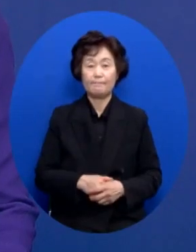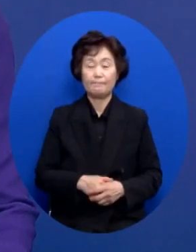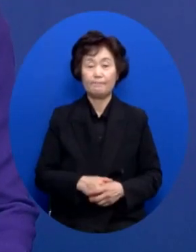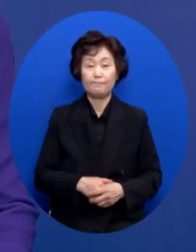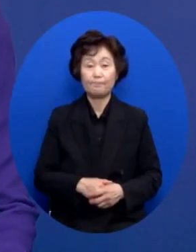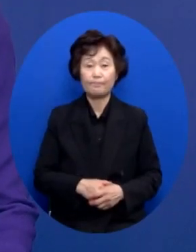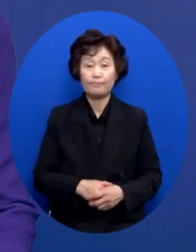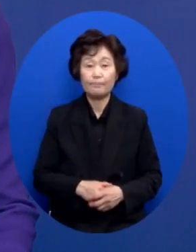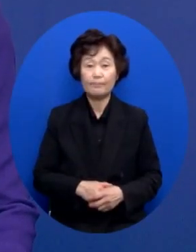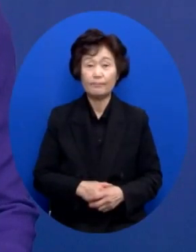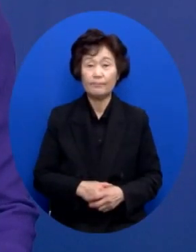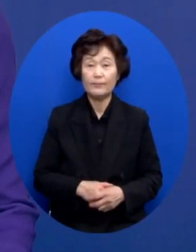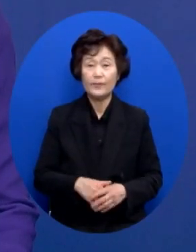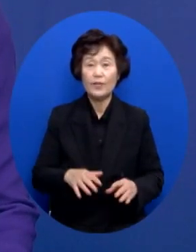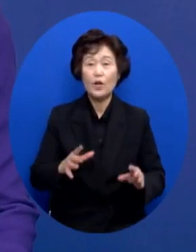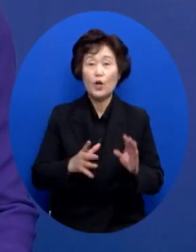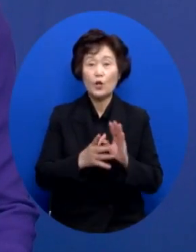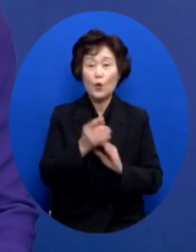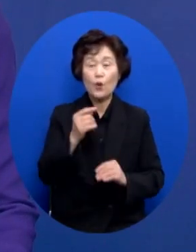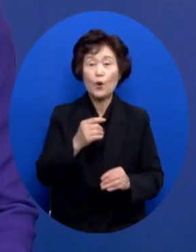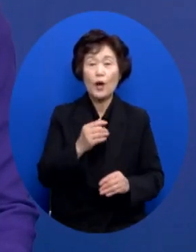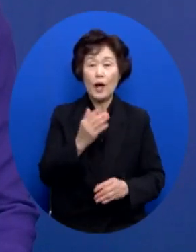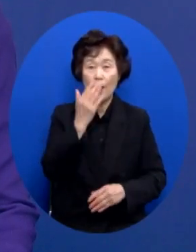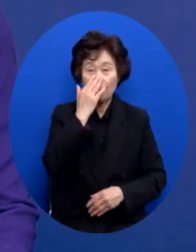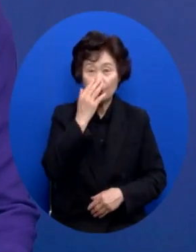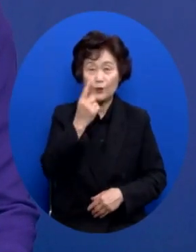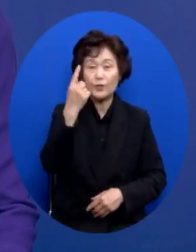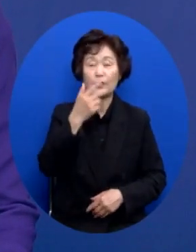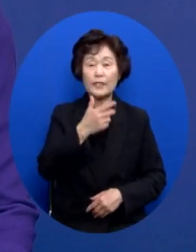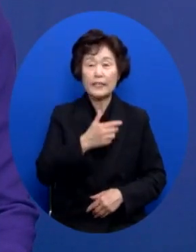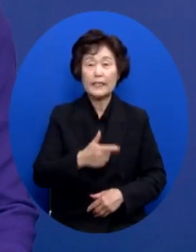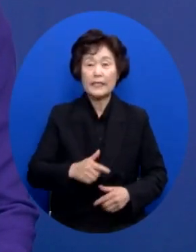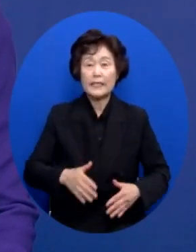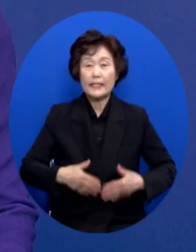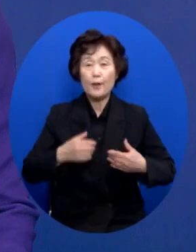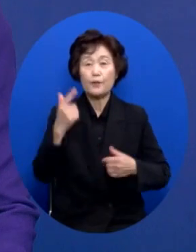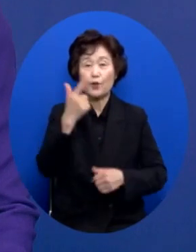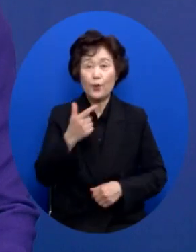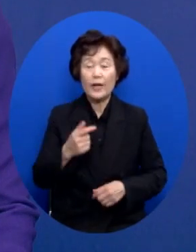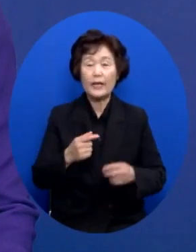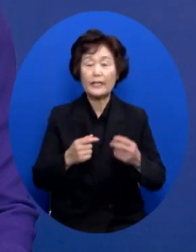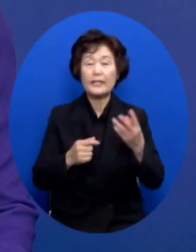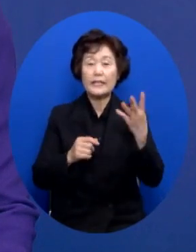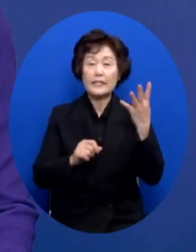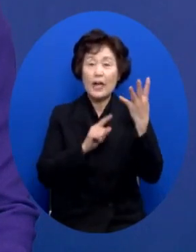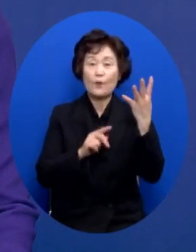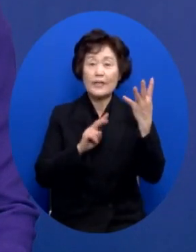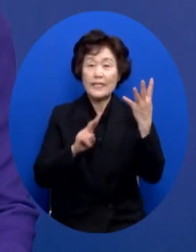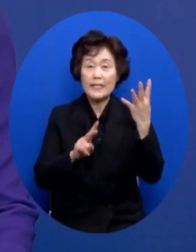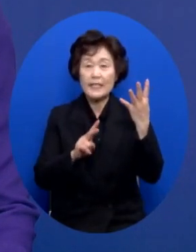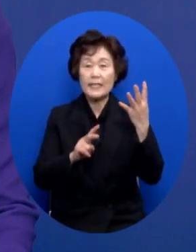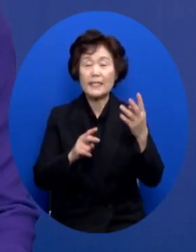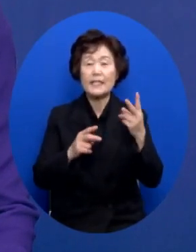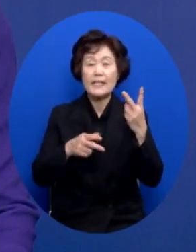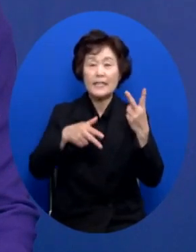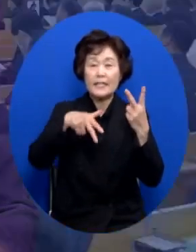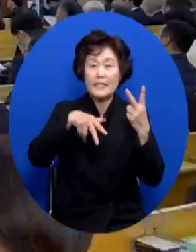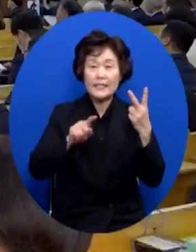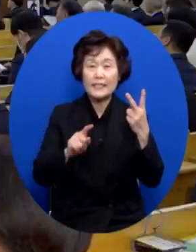대한예수교 장로회 통합 순천 노회는 2일 순천 천복 교회에서 제 18회 2차 정기회를